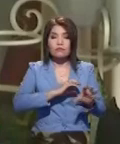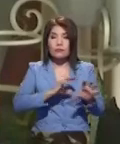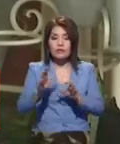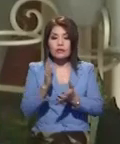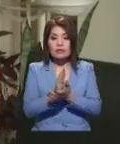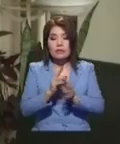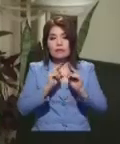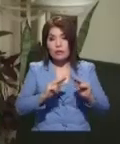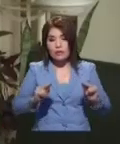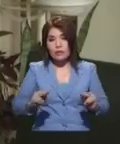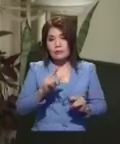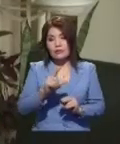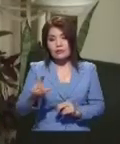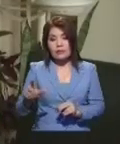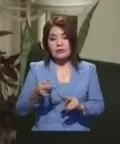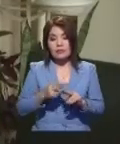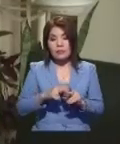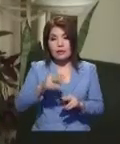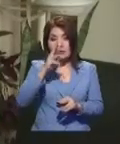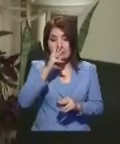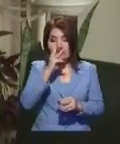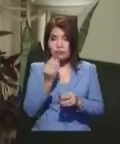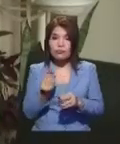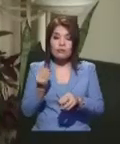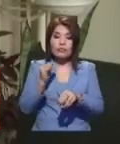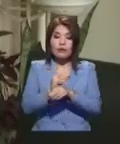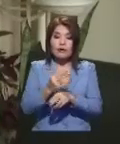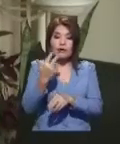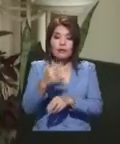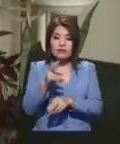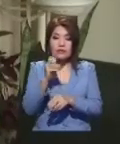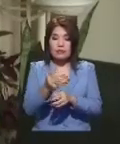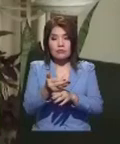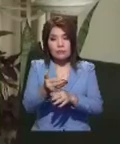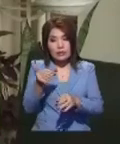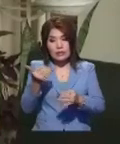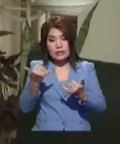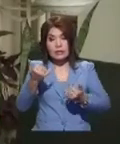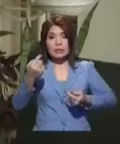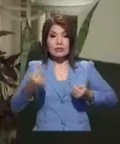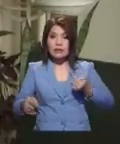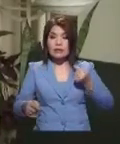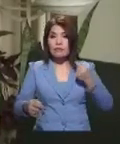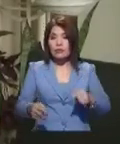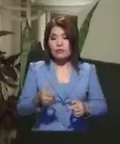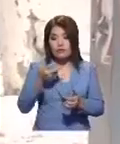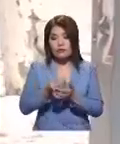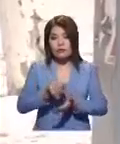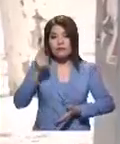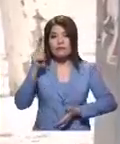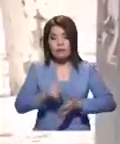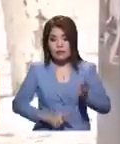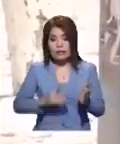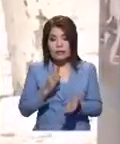жалақысы көтеріліп жатыр. Қазіргі мұғалім 30 жылғы бұрынғы мұғалімге қарағанда өзіне нық сенімді.